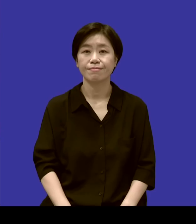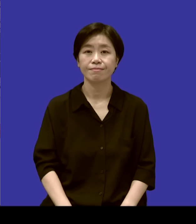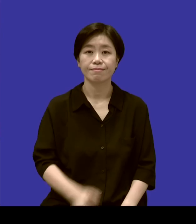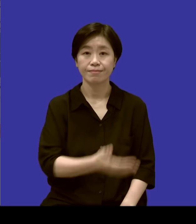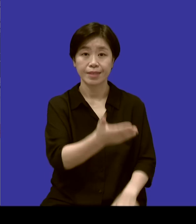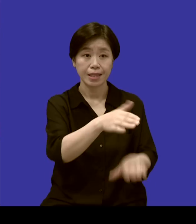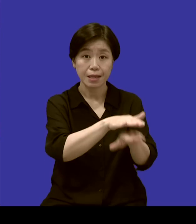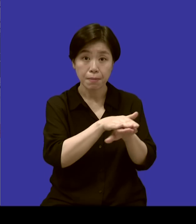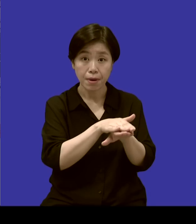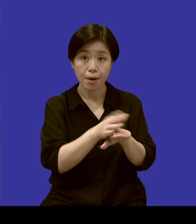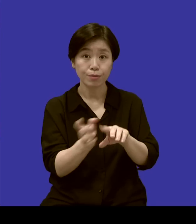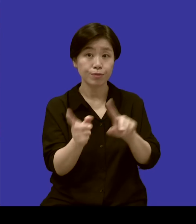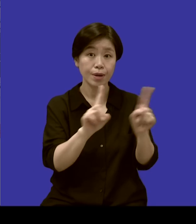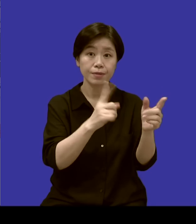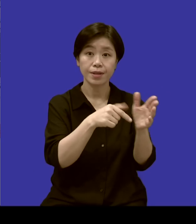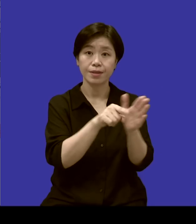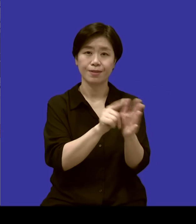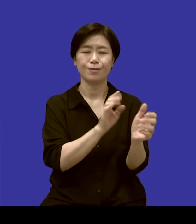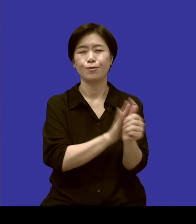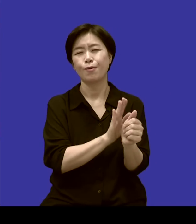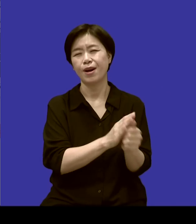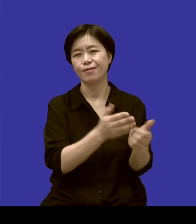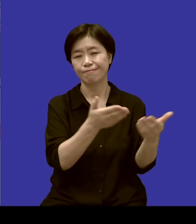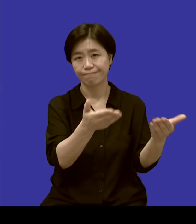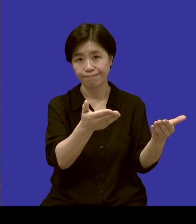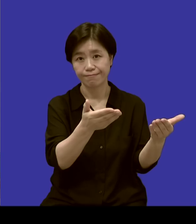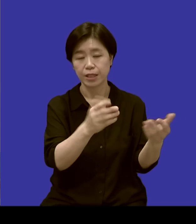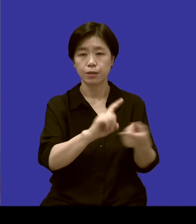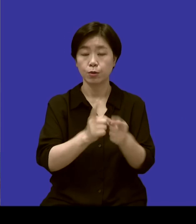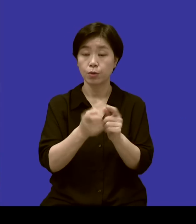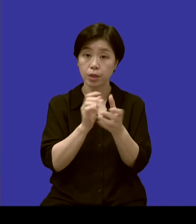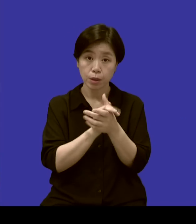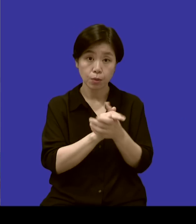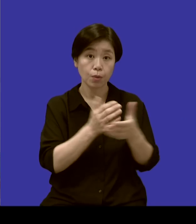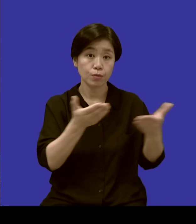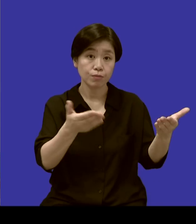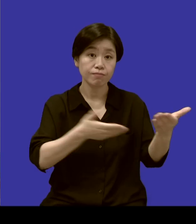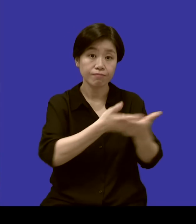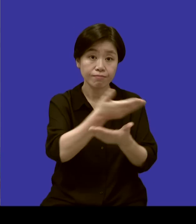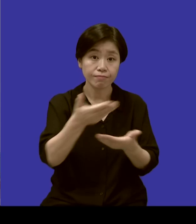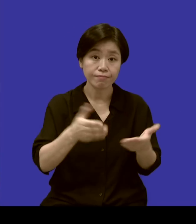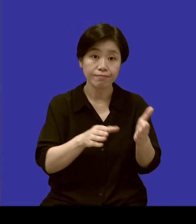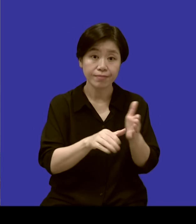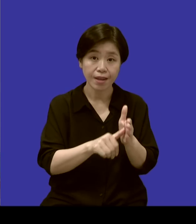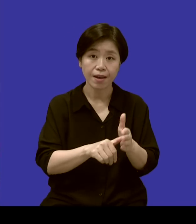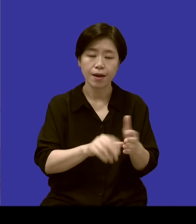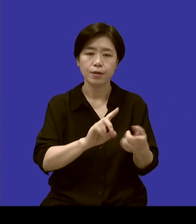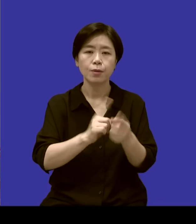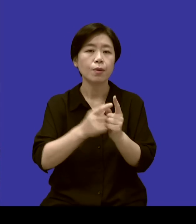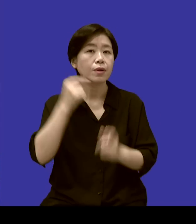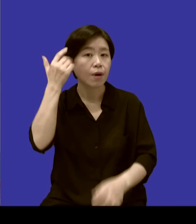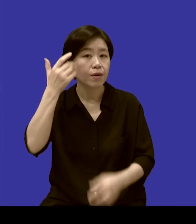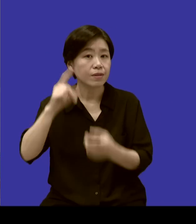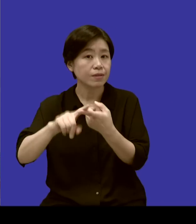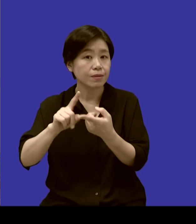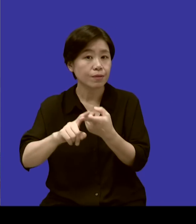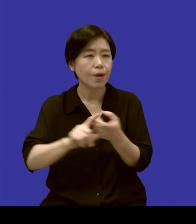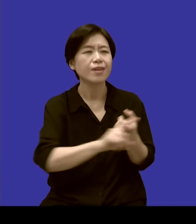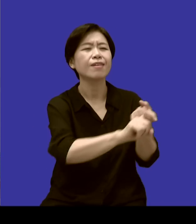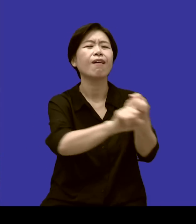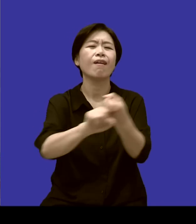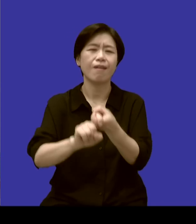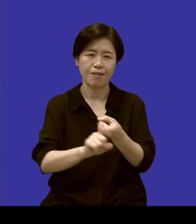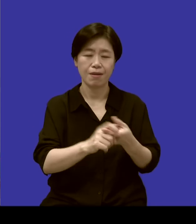회복되어지도록 자꾸 도와주고 예. 중보해주고 그러다 보니까 또 영적인 어떤 지체의식이 생기고 예. 더욱더